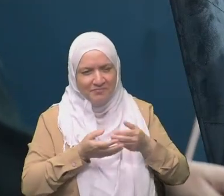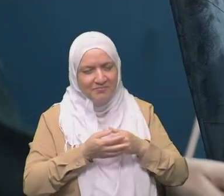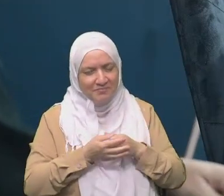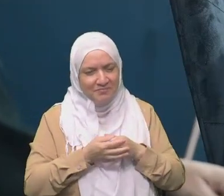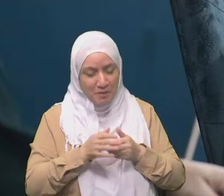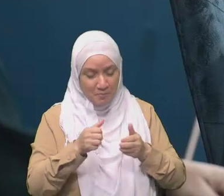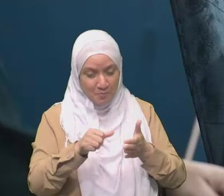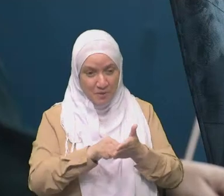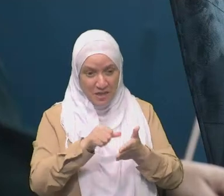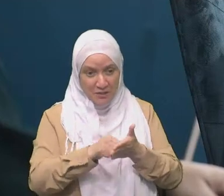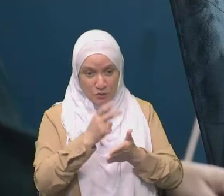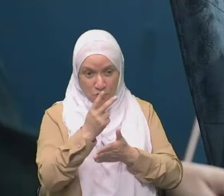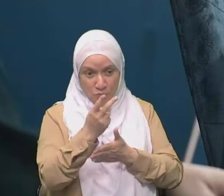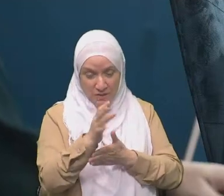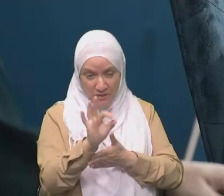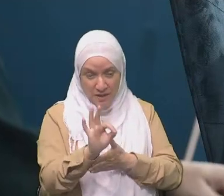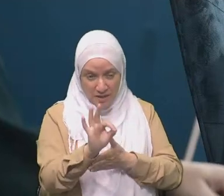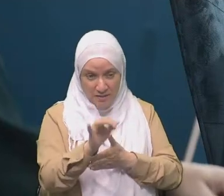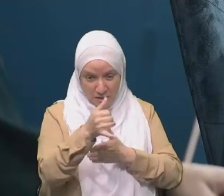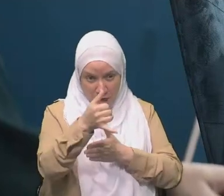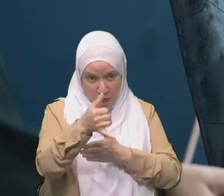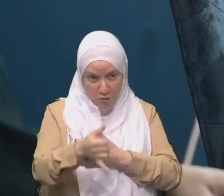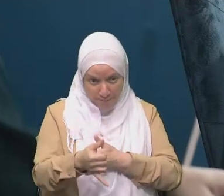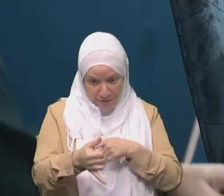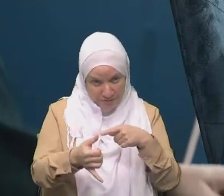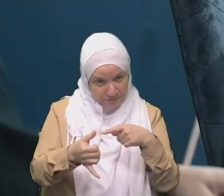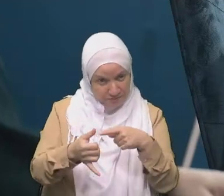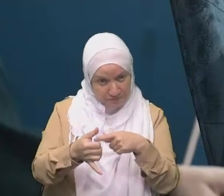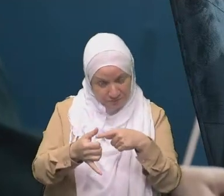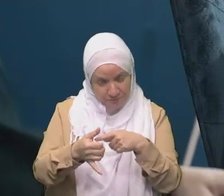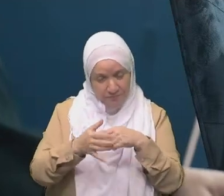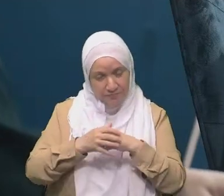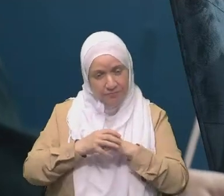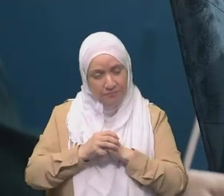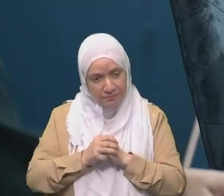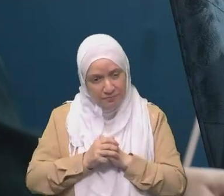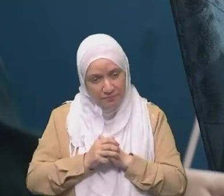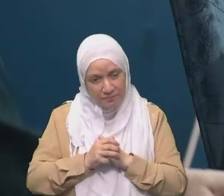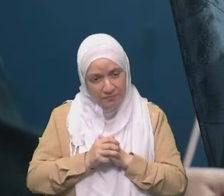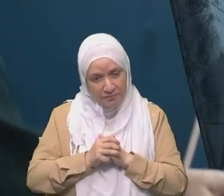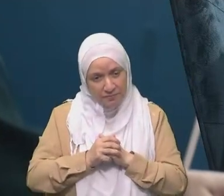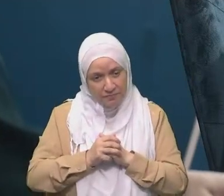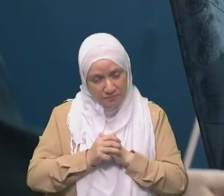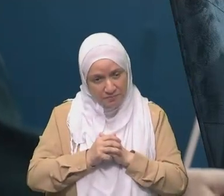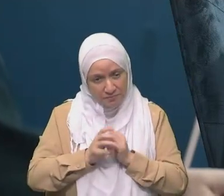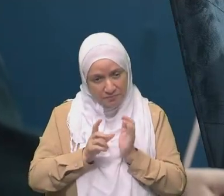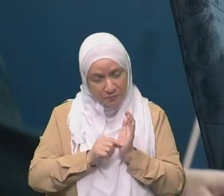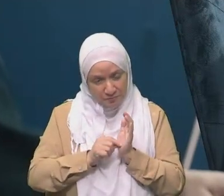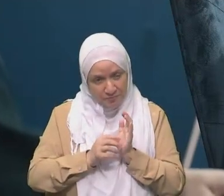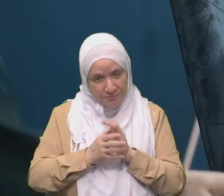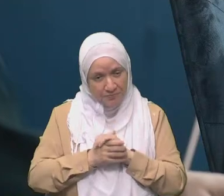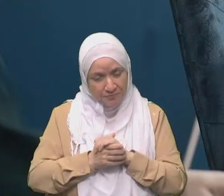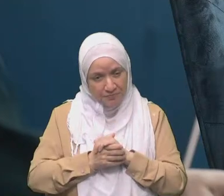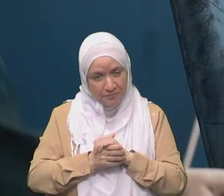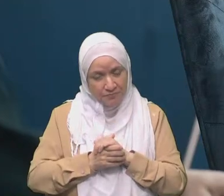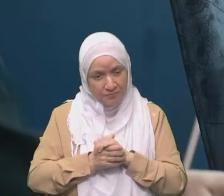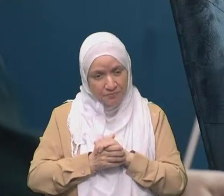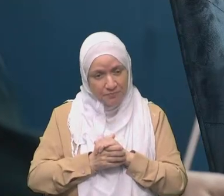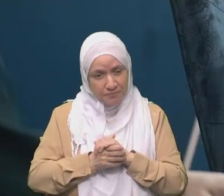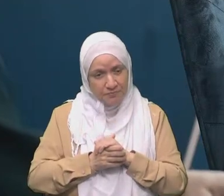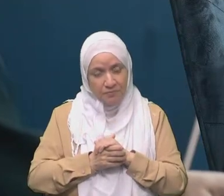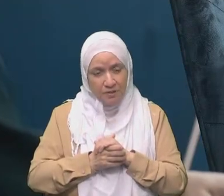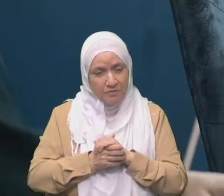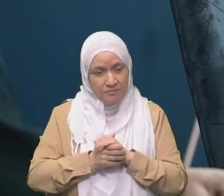says, قال ولكن تغالطه نفسه بالاتكال على عفو الله ومغفرته تارة. Sometimes we commit